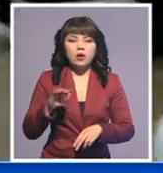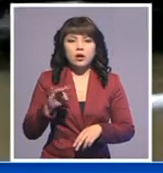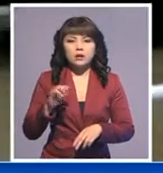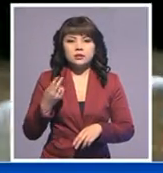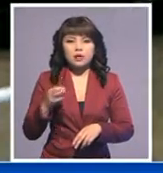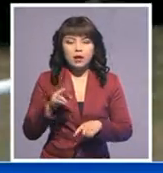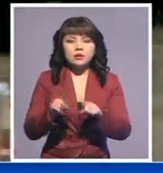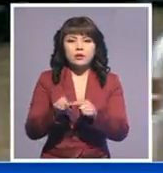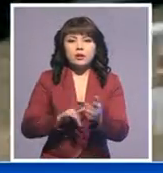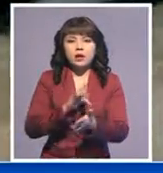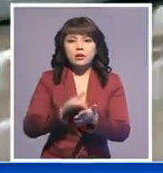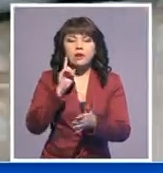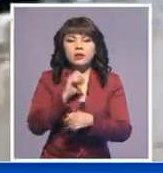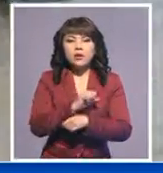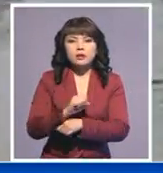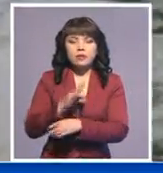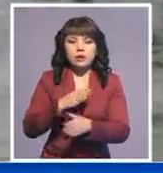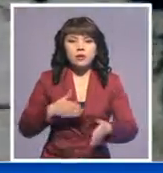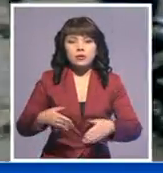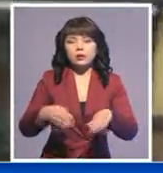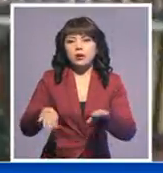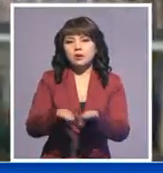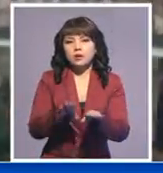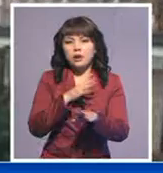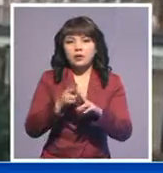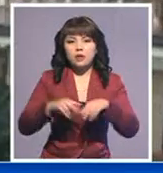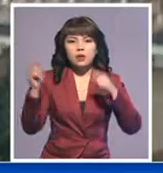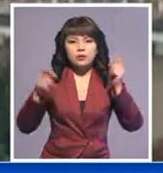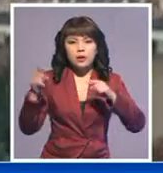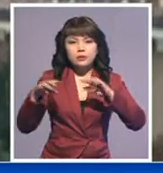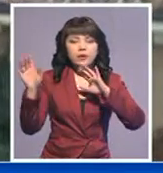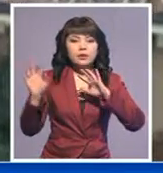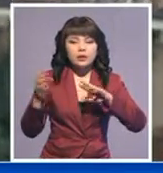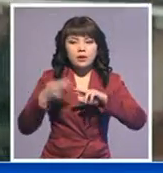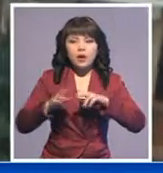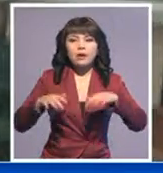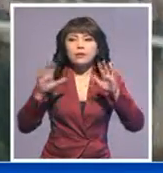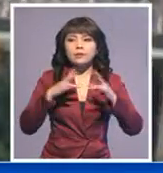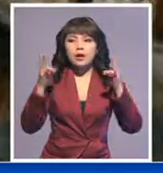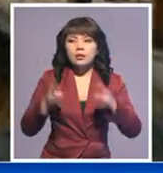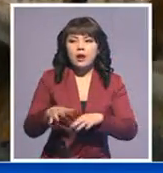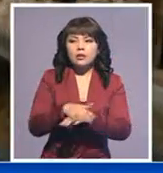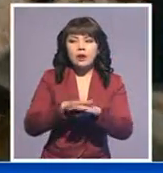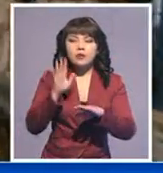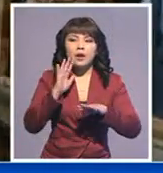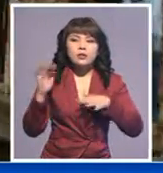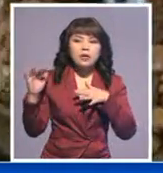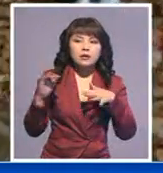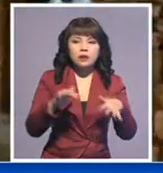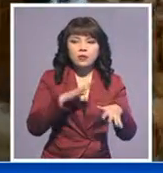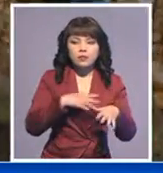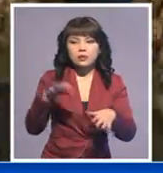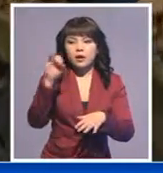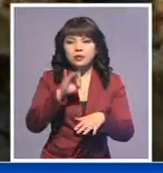көлік қатынасы айтарлықтай тежеліп отыр. Вальтерада жаңбыр тоқтамай құйынғандықтан таудан лаймен тас көшіп, қаланың